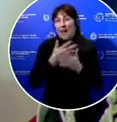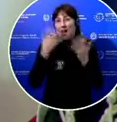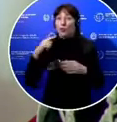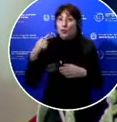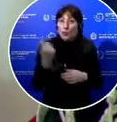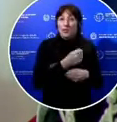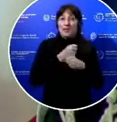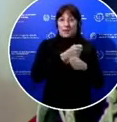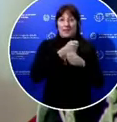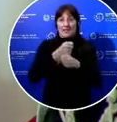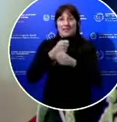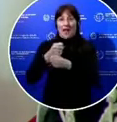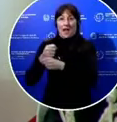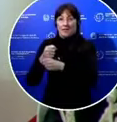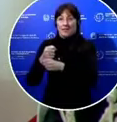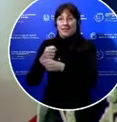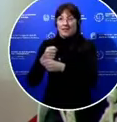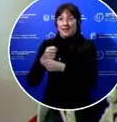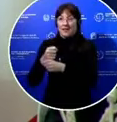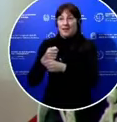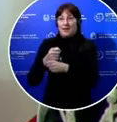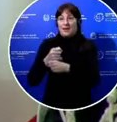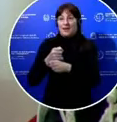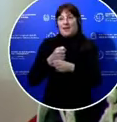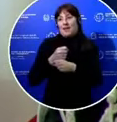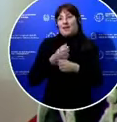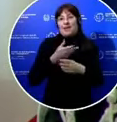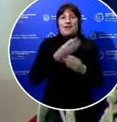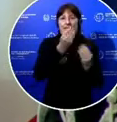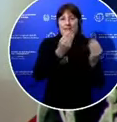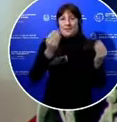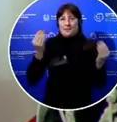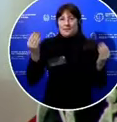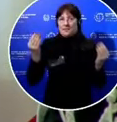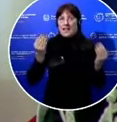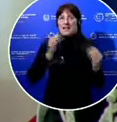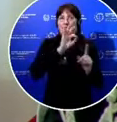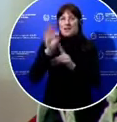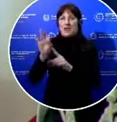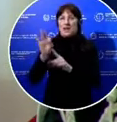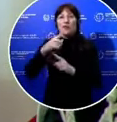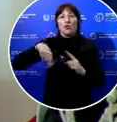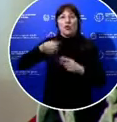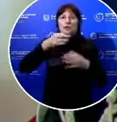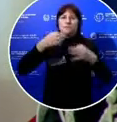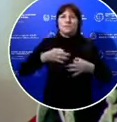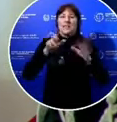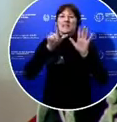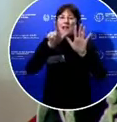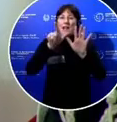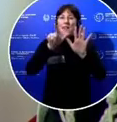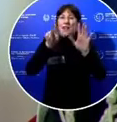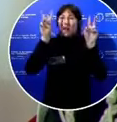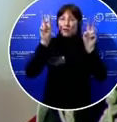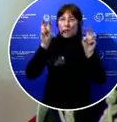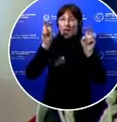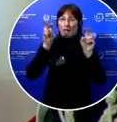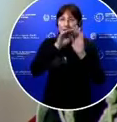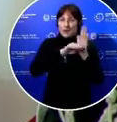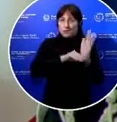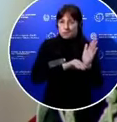rappresentanti dei nostri numerosi stakeholder di riferimento, che abbiamo individuato 7 tematiche principali, declinate in